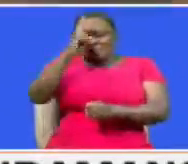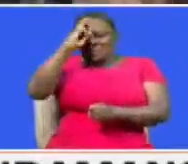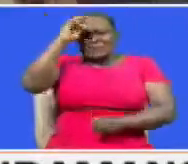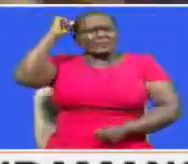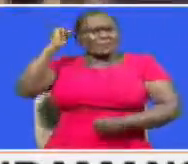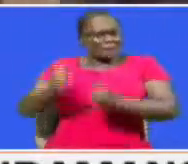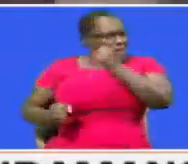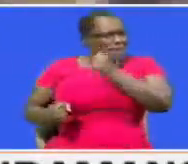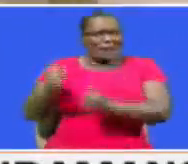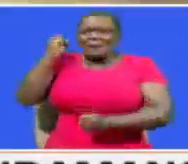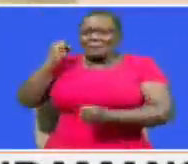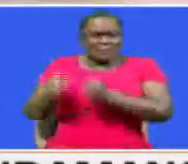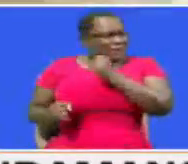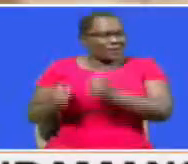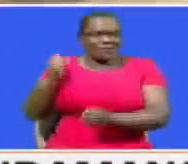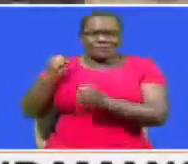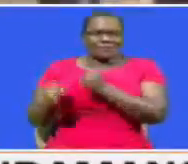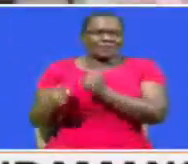usalama wao.